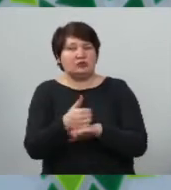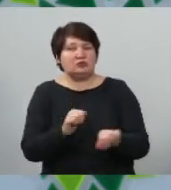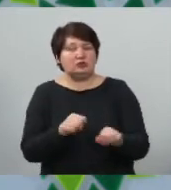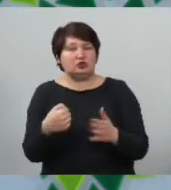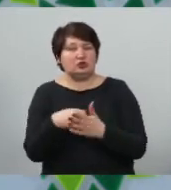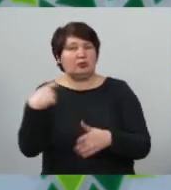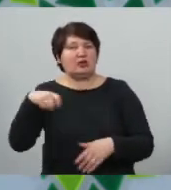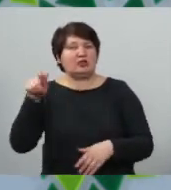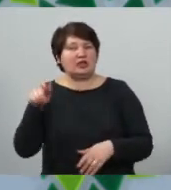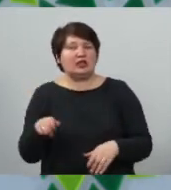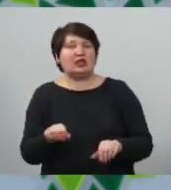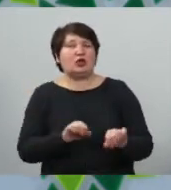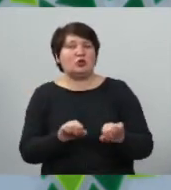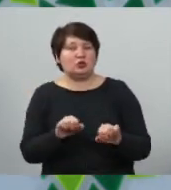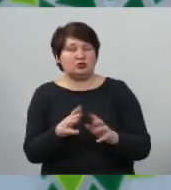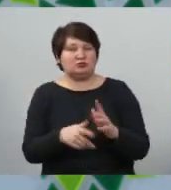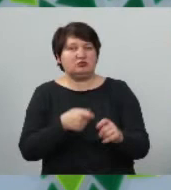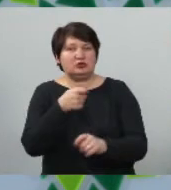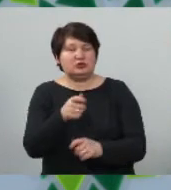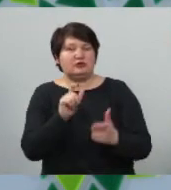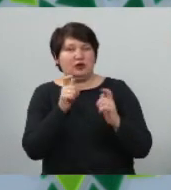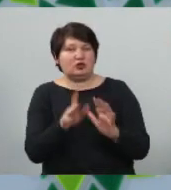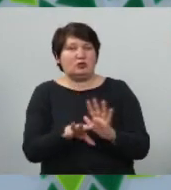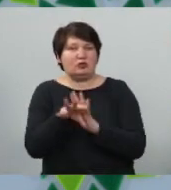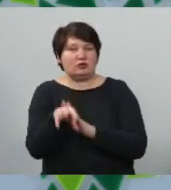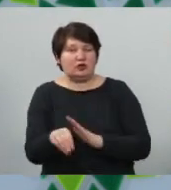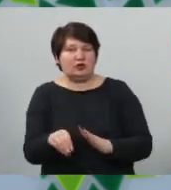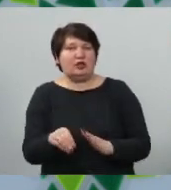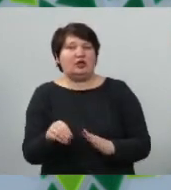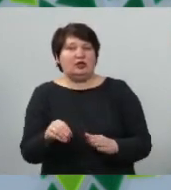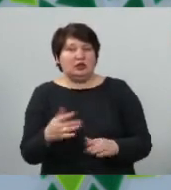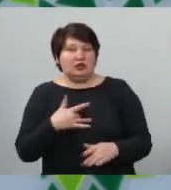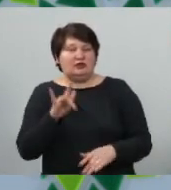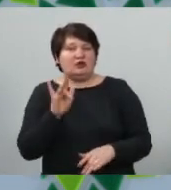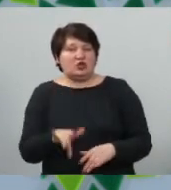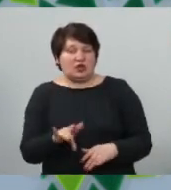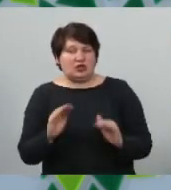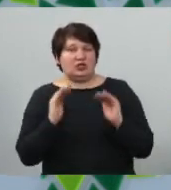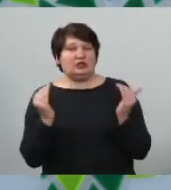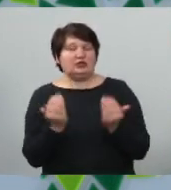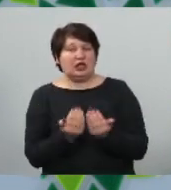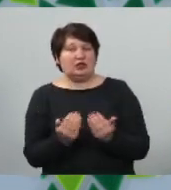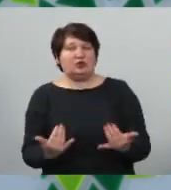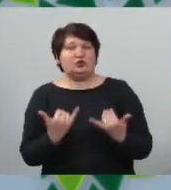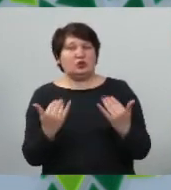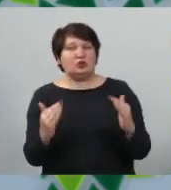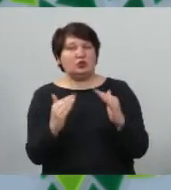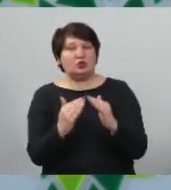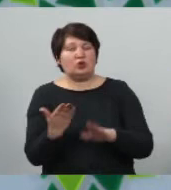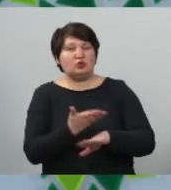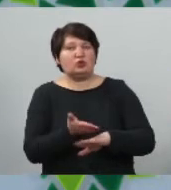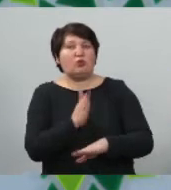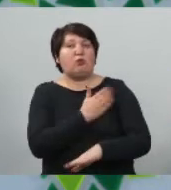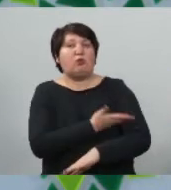та уряду підготували звернення, щоб запровадити надзвичайний стан. Сьогодні додому із Польщі